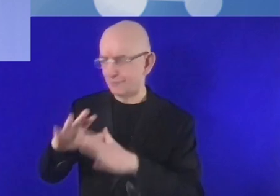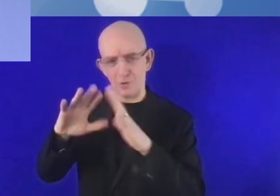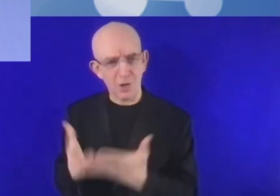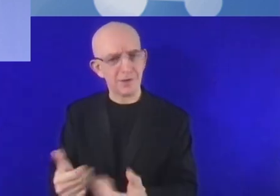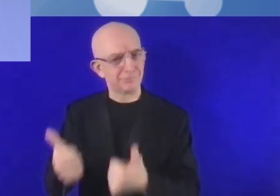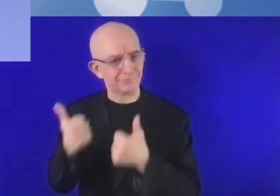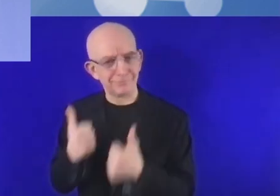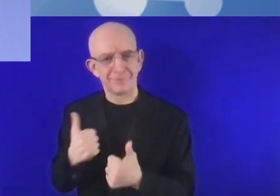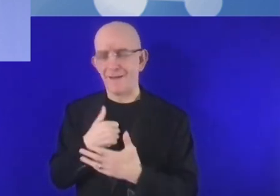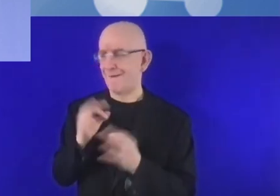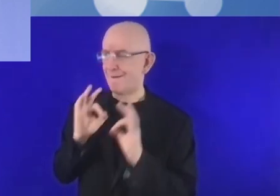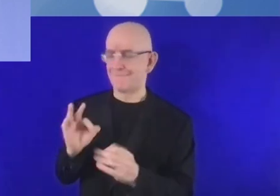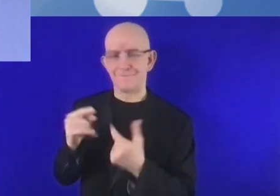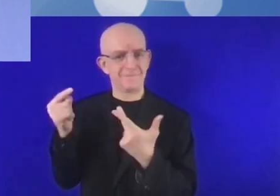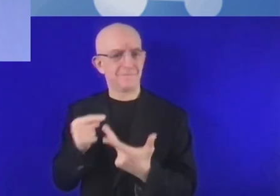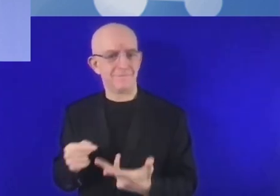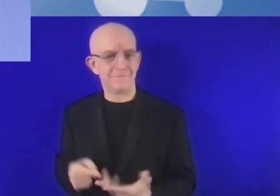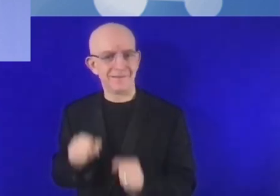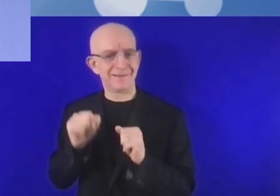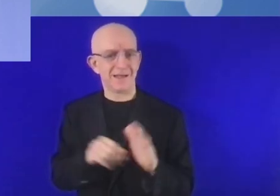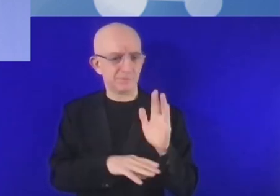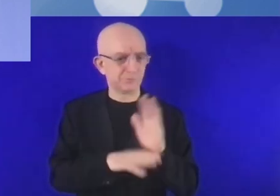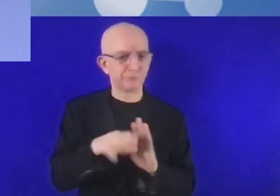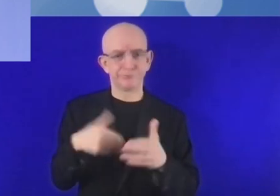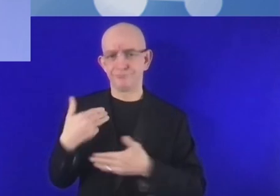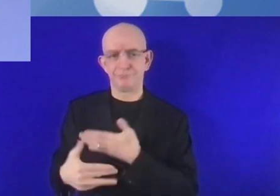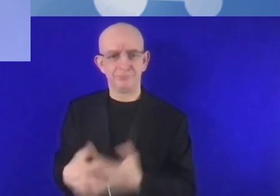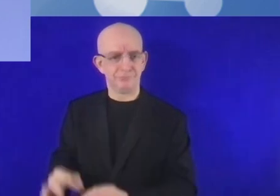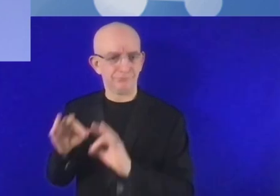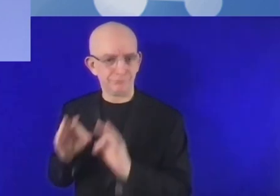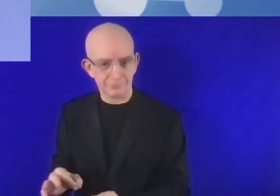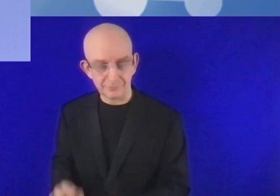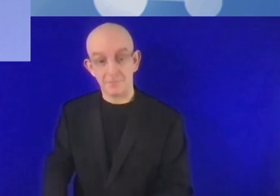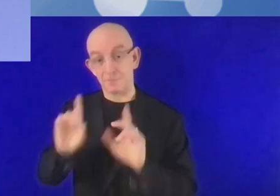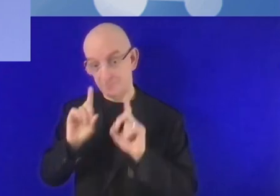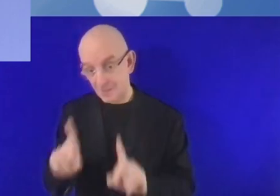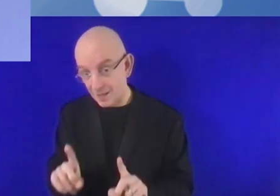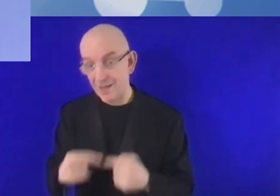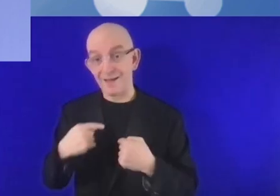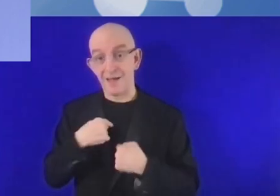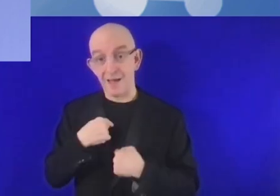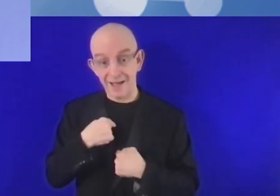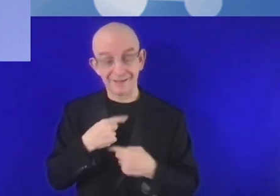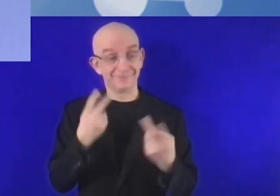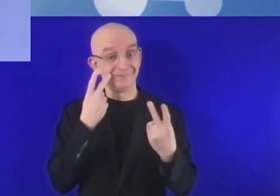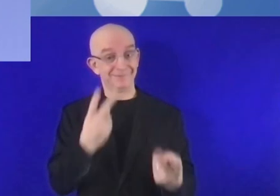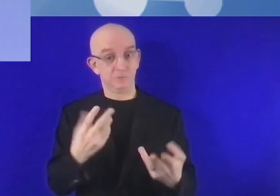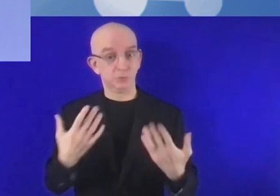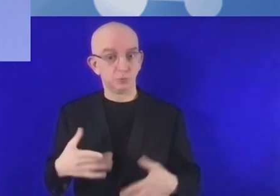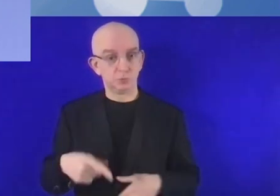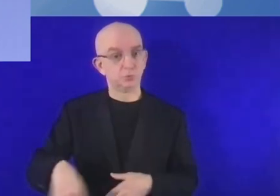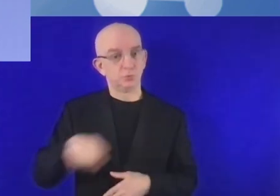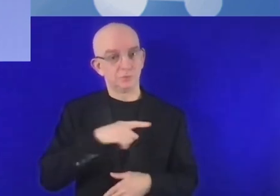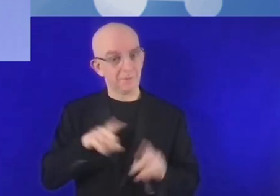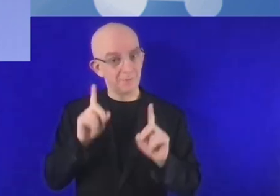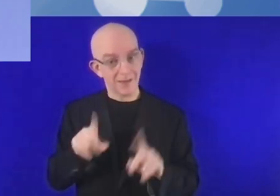że technologia może pomóc nam w dalszym rozwoju, także rozwoju osobistym. Nie możemy tutaj popełnić